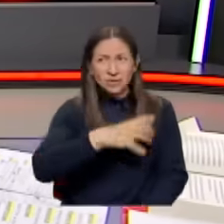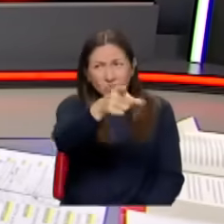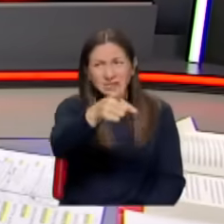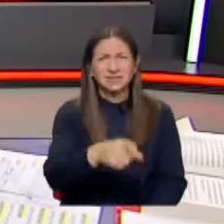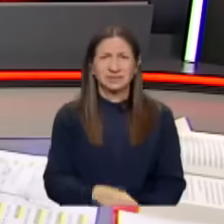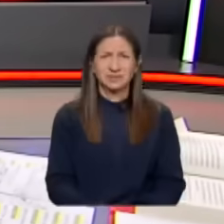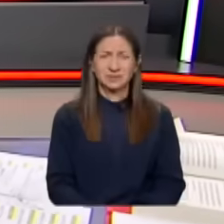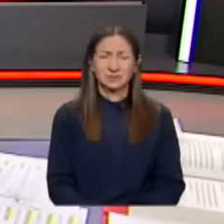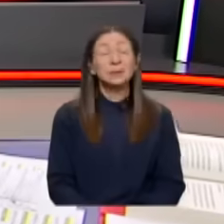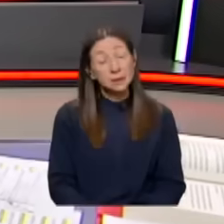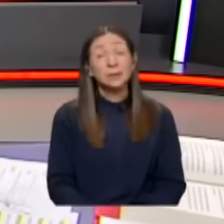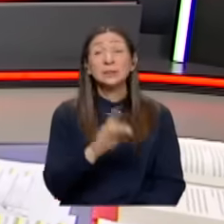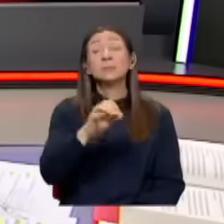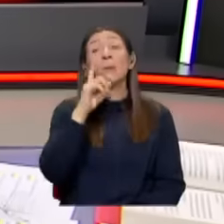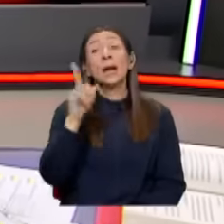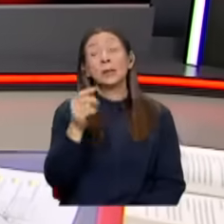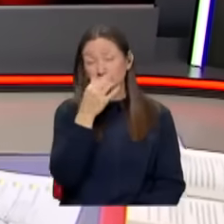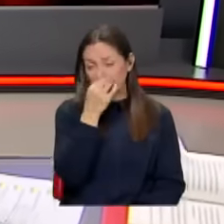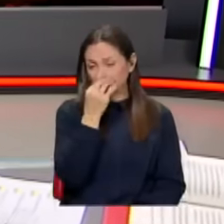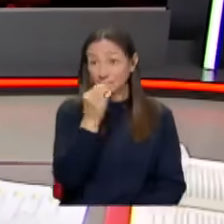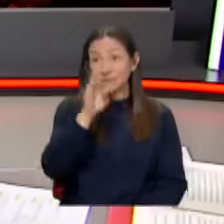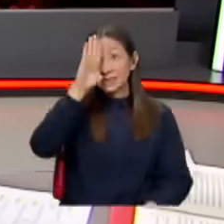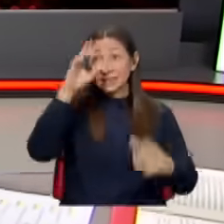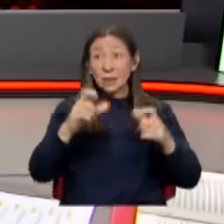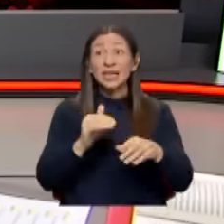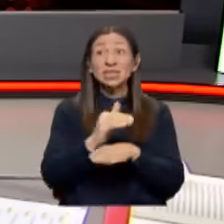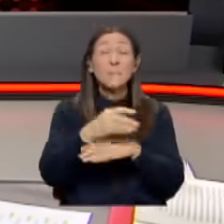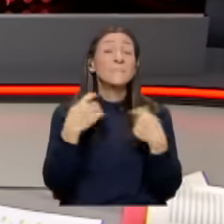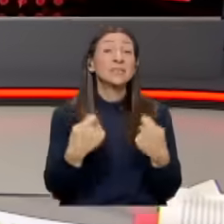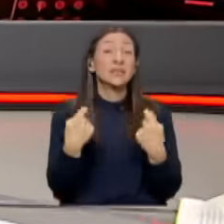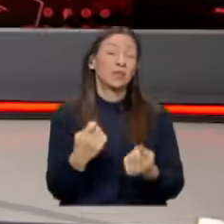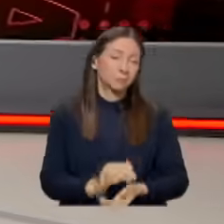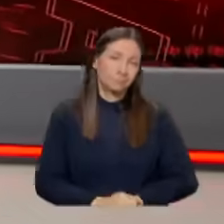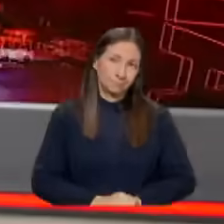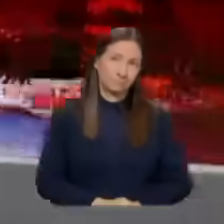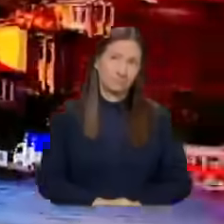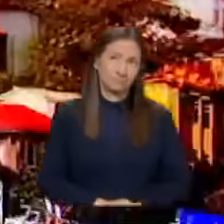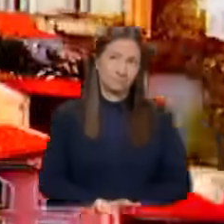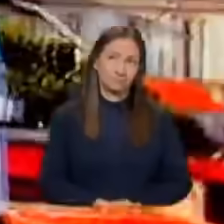sizsiniz. Efendim, gelelim şimdi İstanbul'da yaşamın maliyetine.